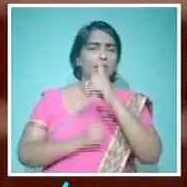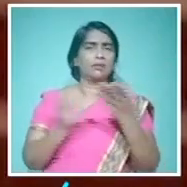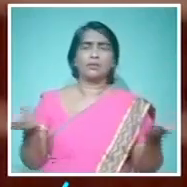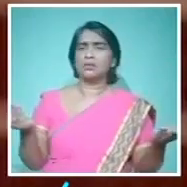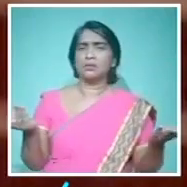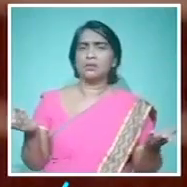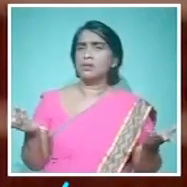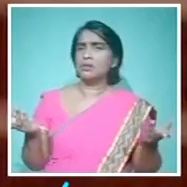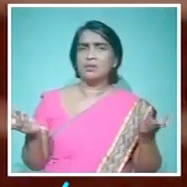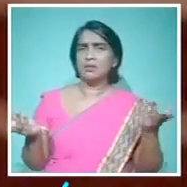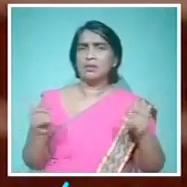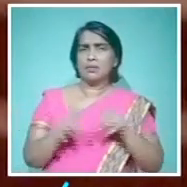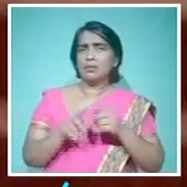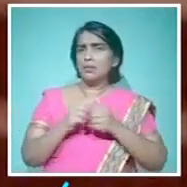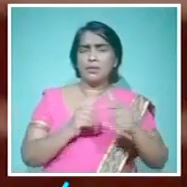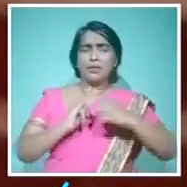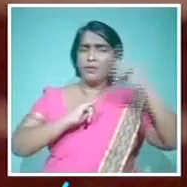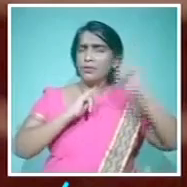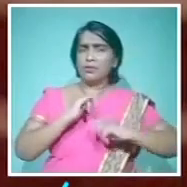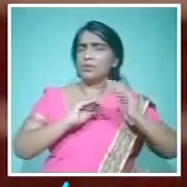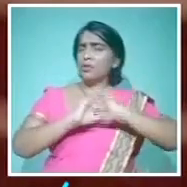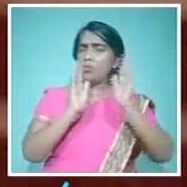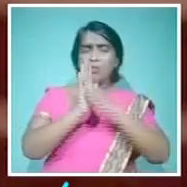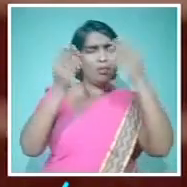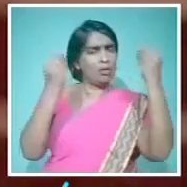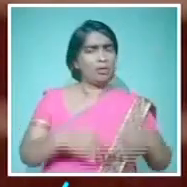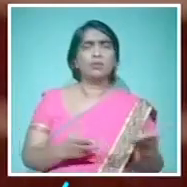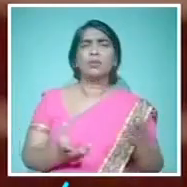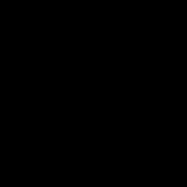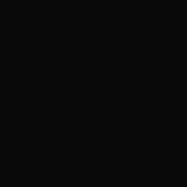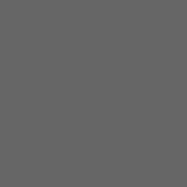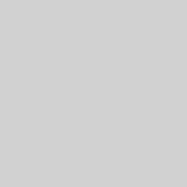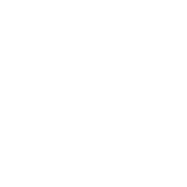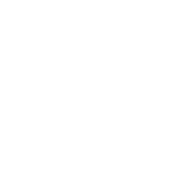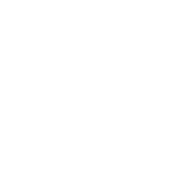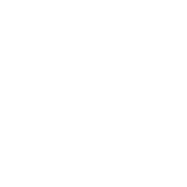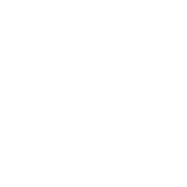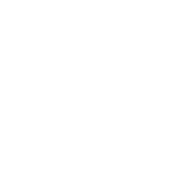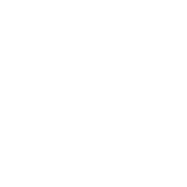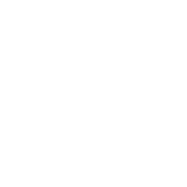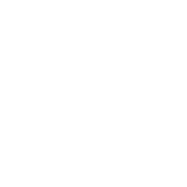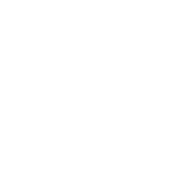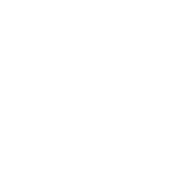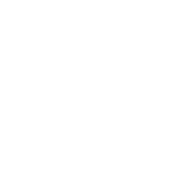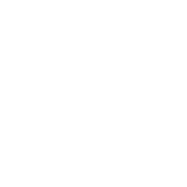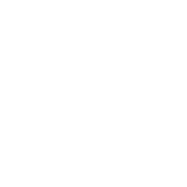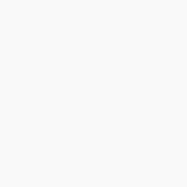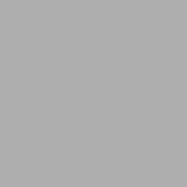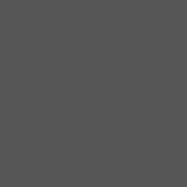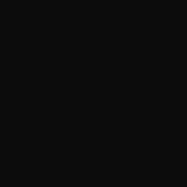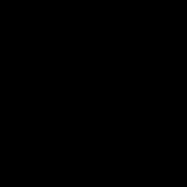මතවාදයක් එක්ක මේක මේ විදියට ගියොත් මේ විශ්වවිද්‍යාල පද්ධතියම කඩාවැටෙනවා කරු කතානායකතුමනි asianmirror.lk